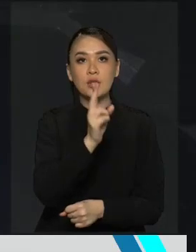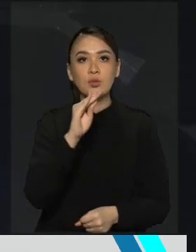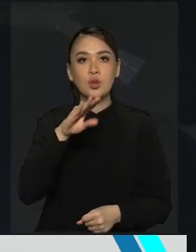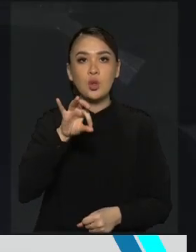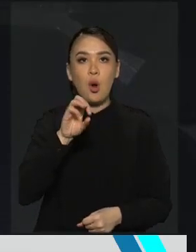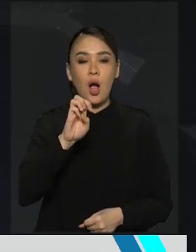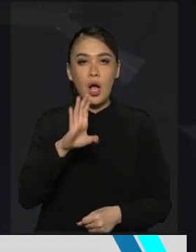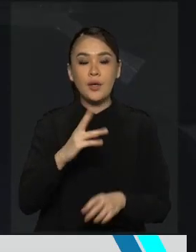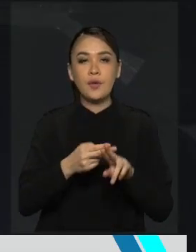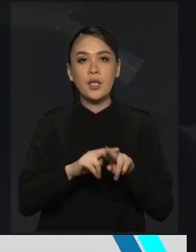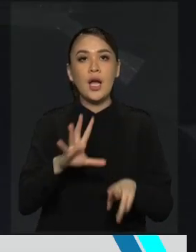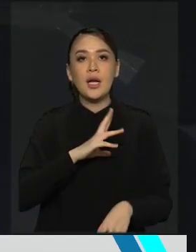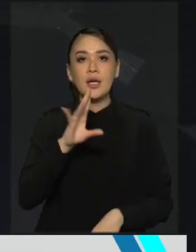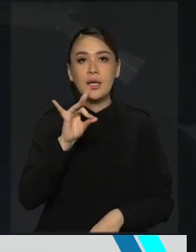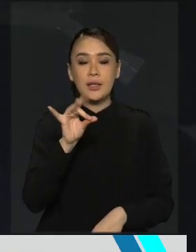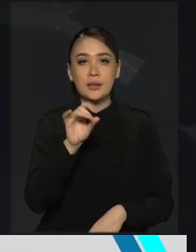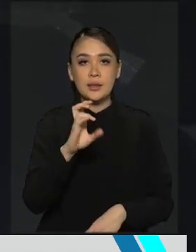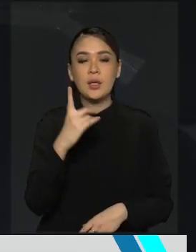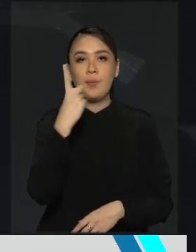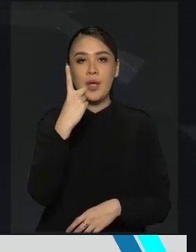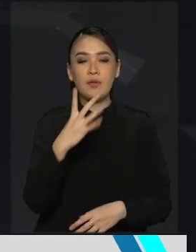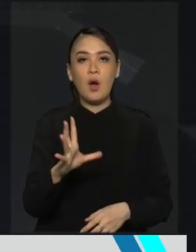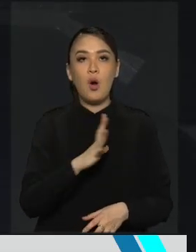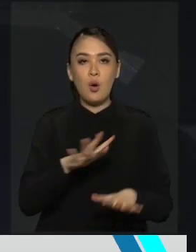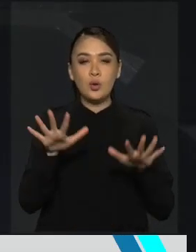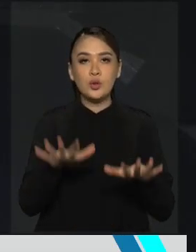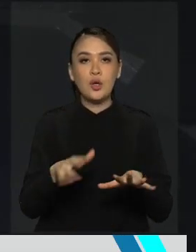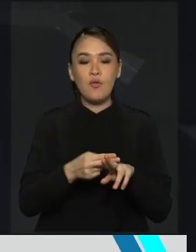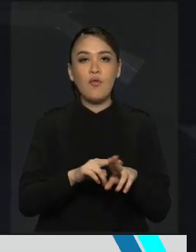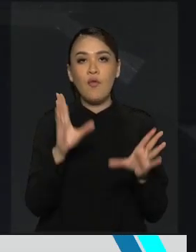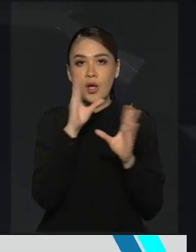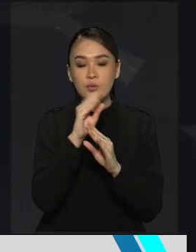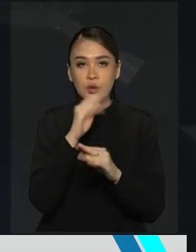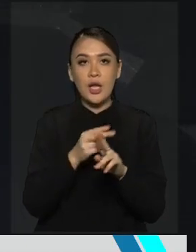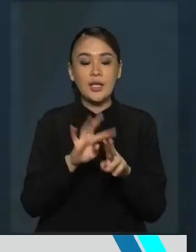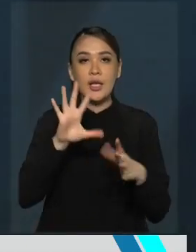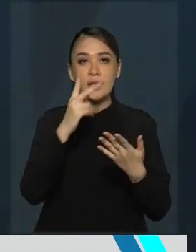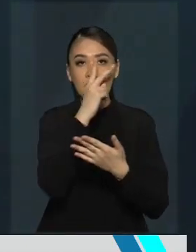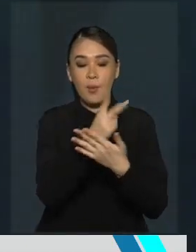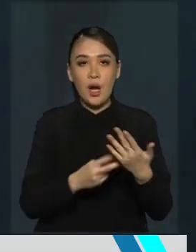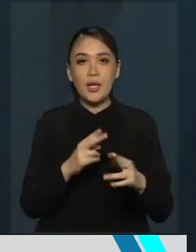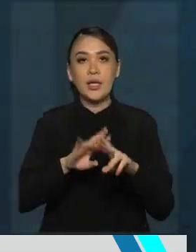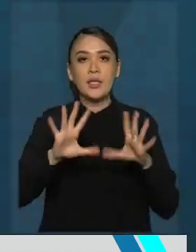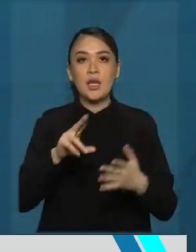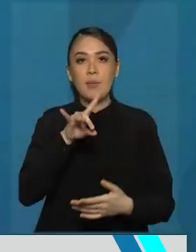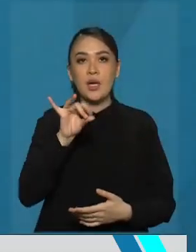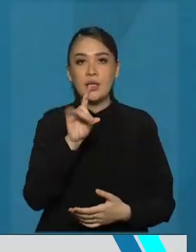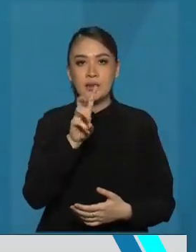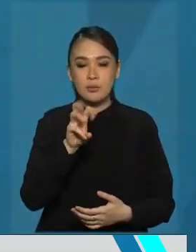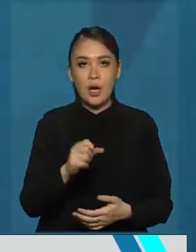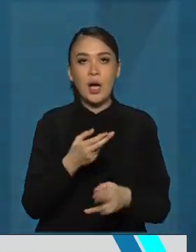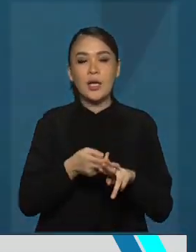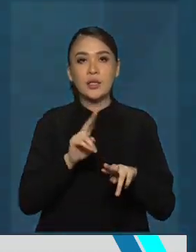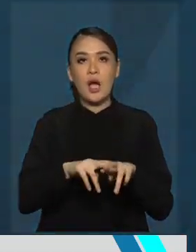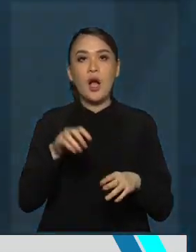Кемелевичем, любой кризис – это в первую очередь новые возможности. И если рассматривать именно через эту призму, то